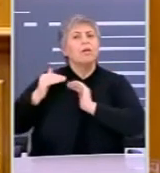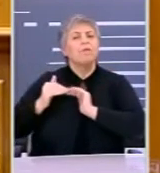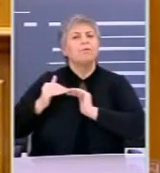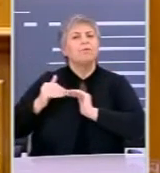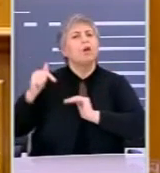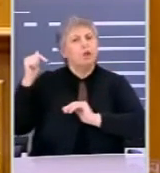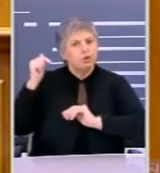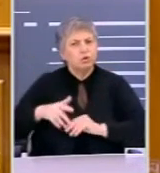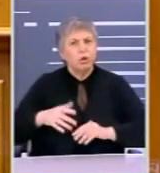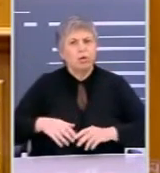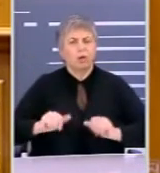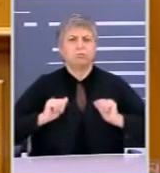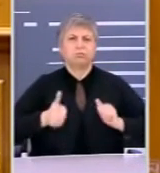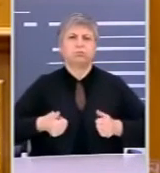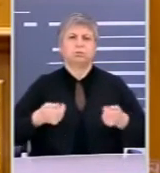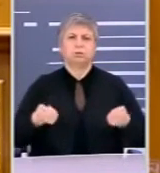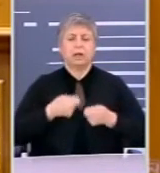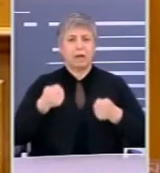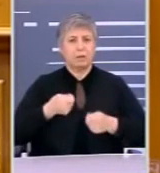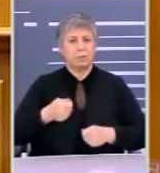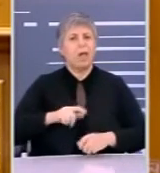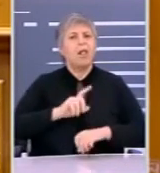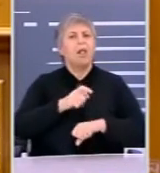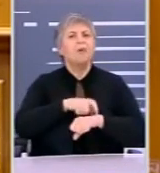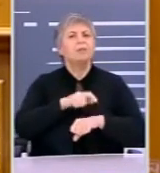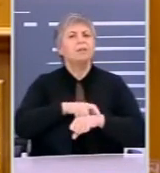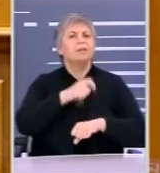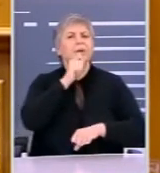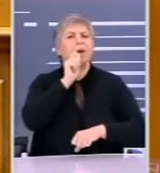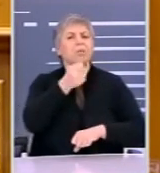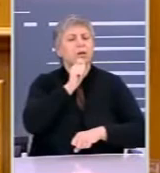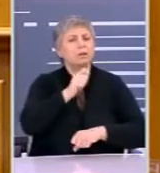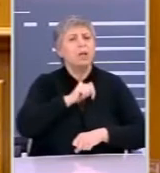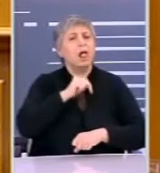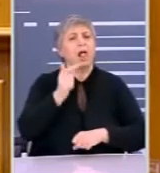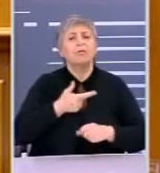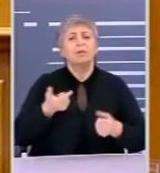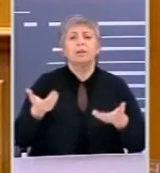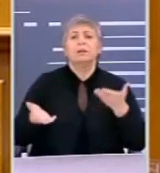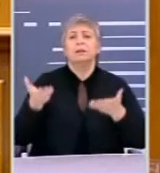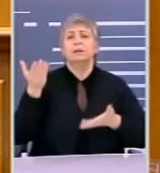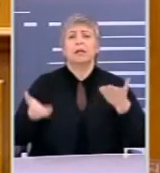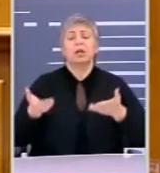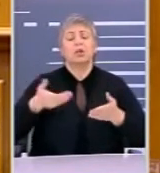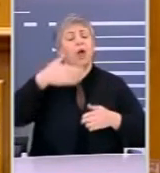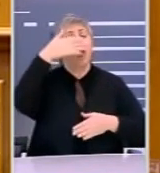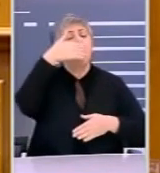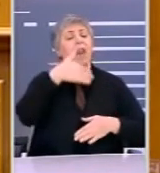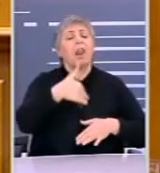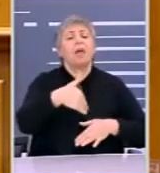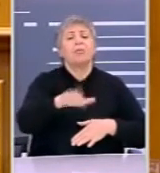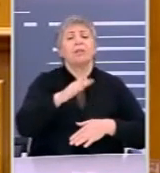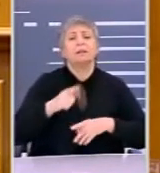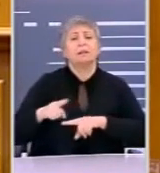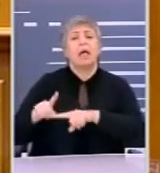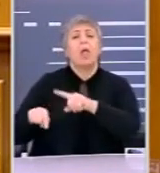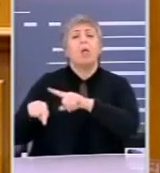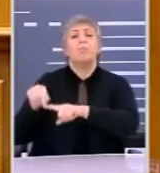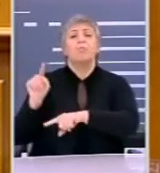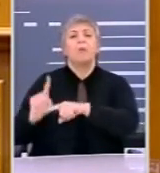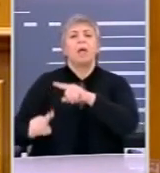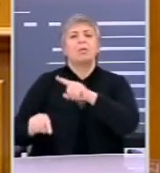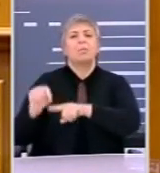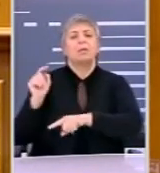οι συνάδελφοι της αντιπολίτευσης να προσπαθούν να συγκρίνουν τον ελέφαντα με τον μυρμήγκι, όπως προσπάθησαν να κάνουν παραπλανώντας